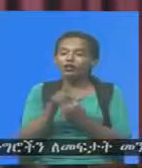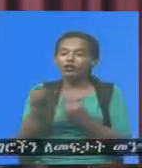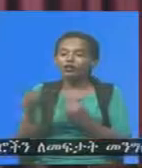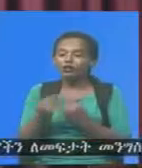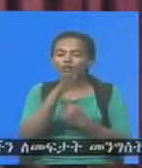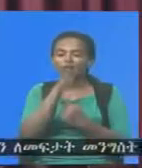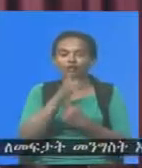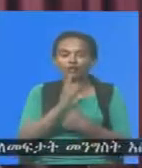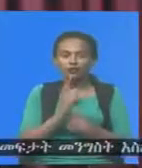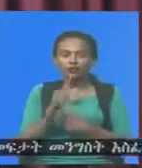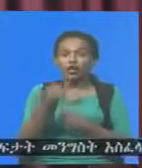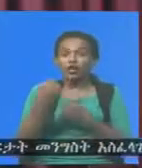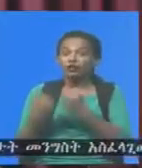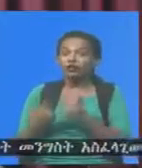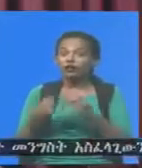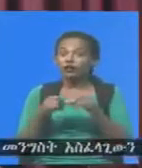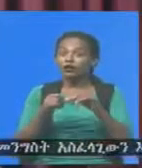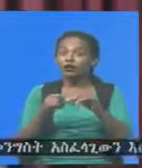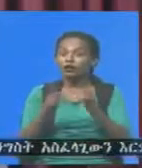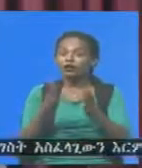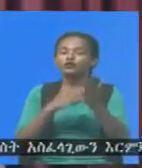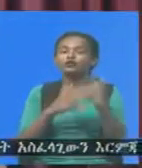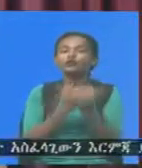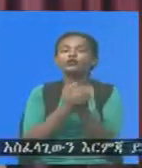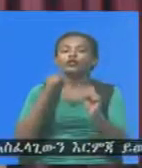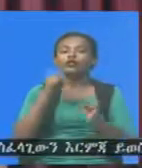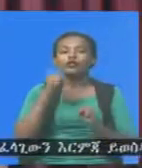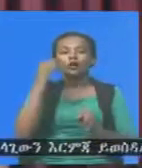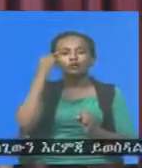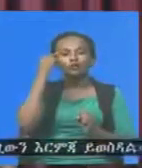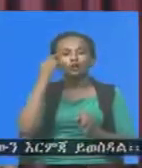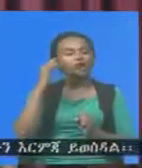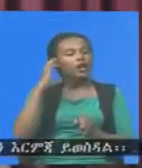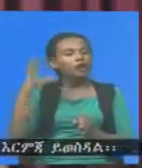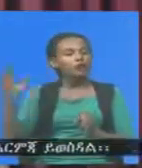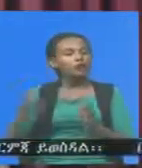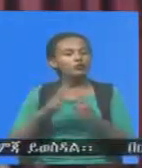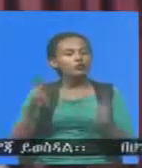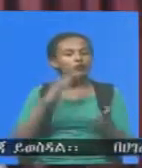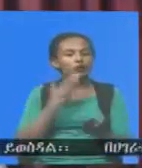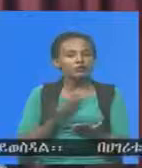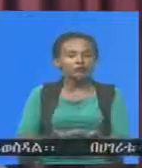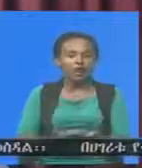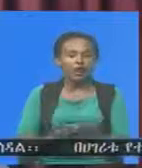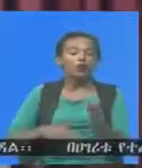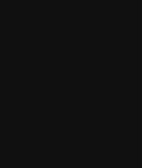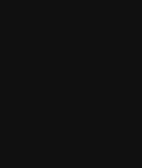ነው ያለው። ያን አጠናክረን ከቀጠል ችግሩ ይፈታል ብዬ አስባለሁ። ስላዳመጣችሁ በጣም አመሰግናለሁ።